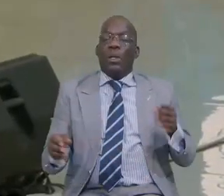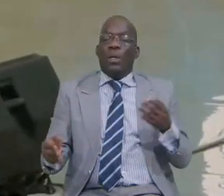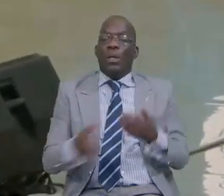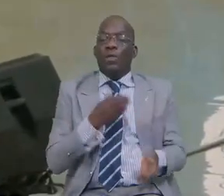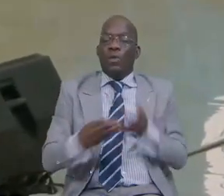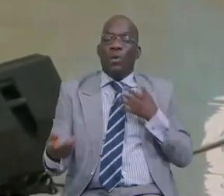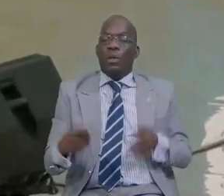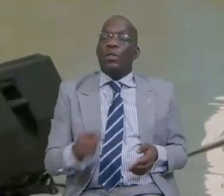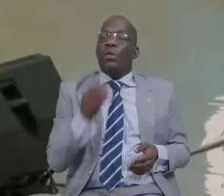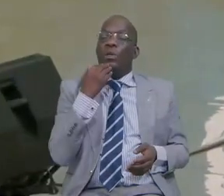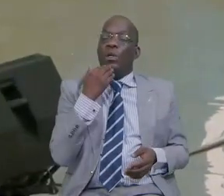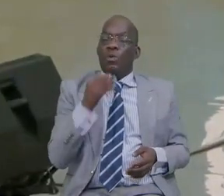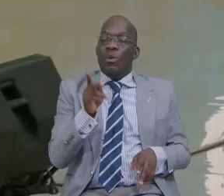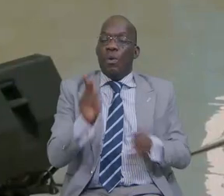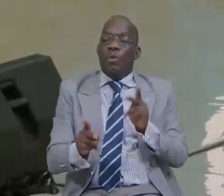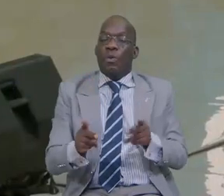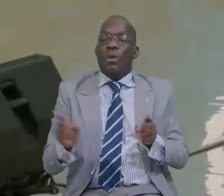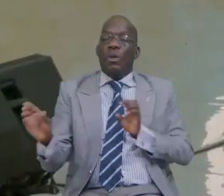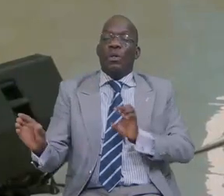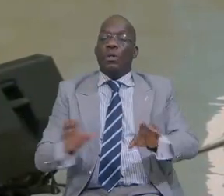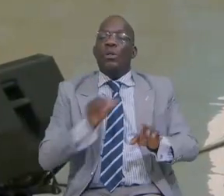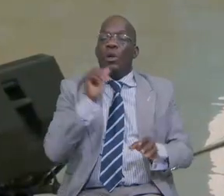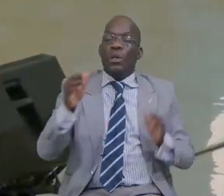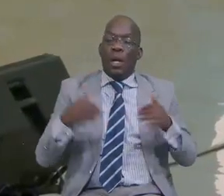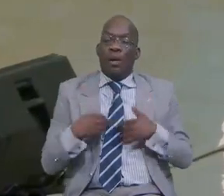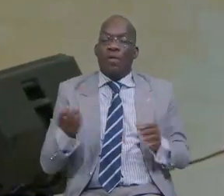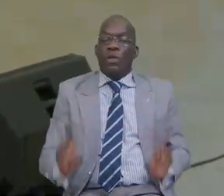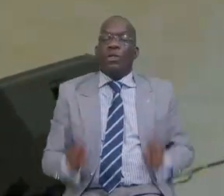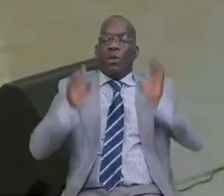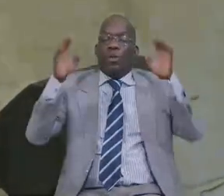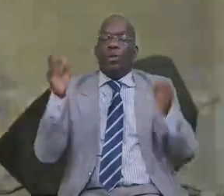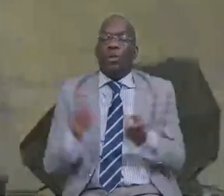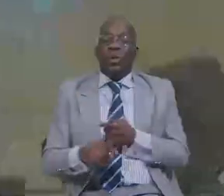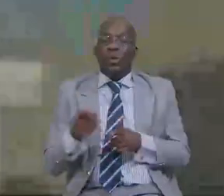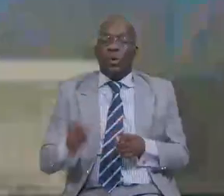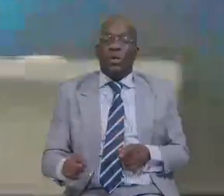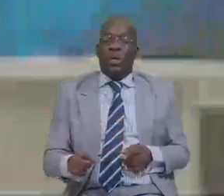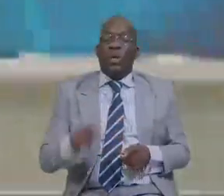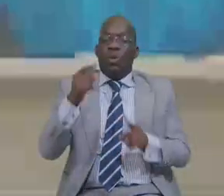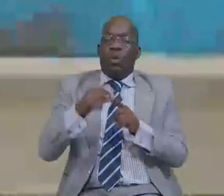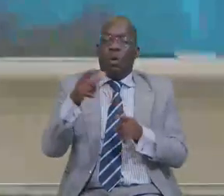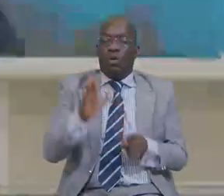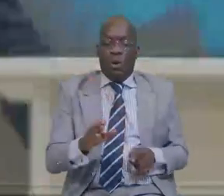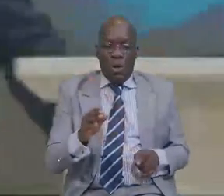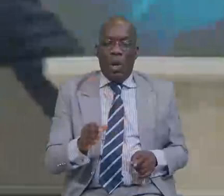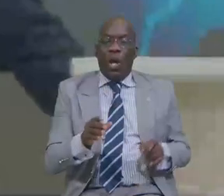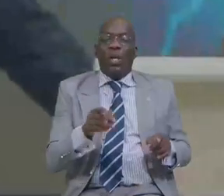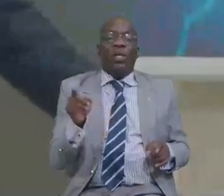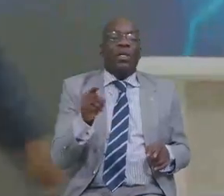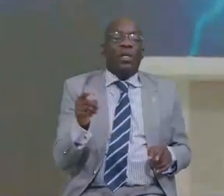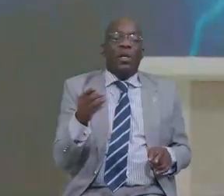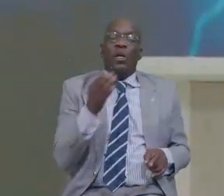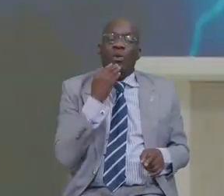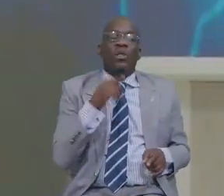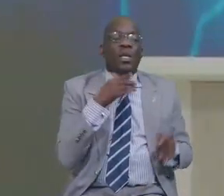n'avaient pas ce type de soumission au message de l'évangile. Nous n'avons pas dit de fermer